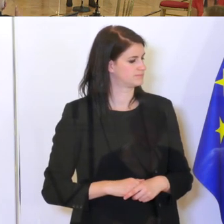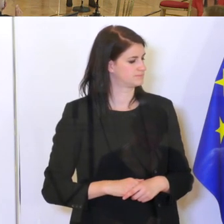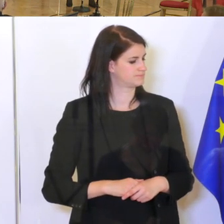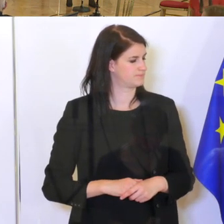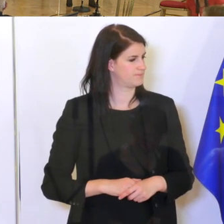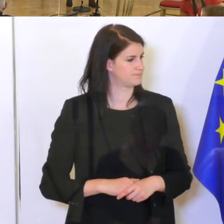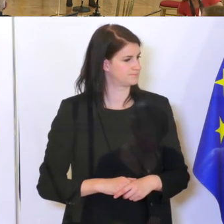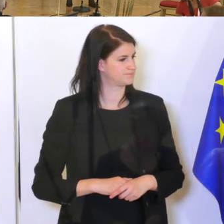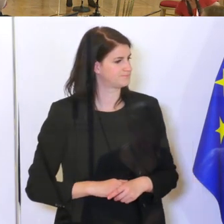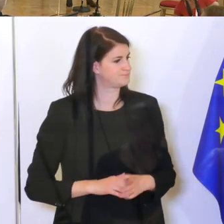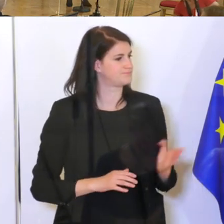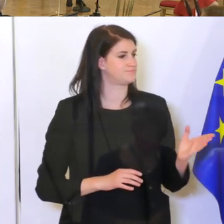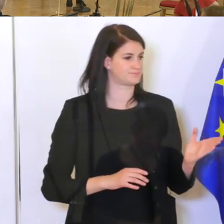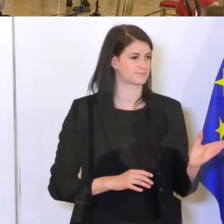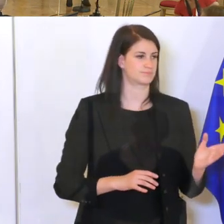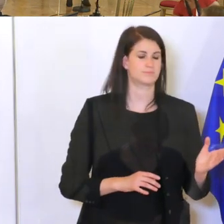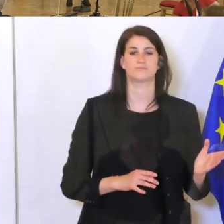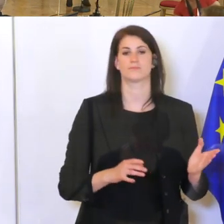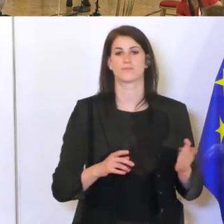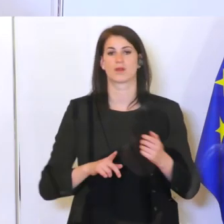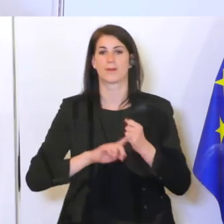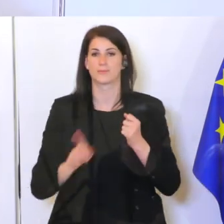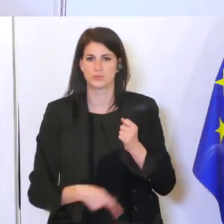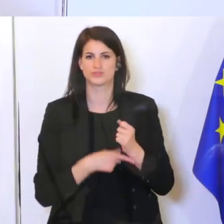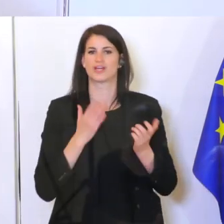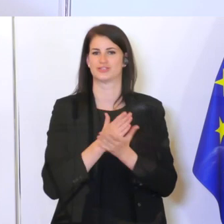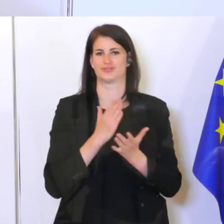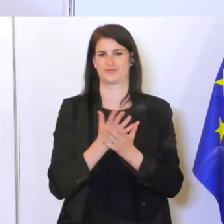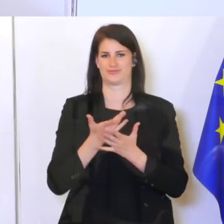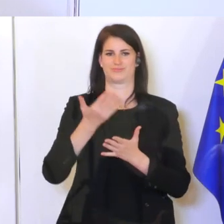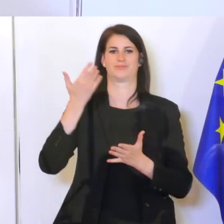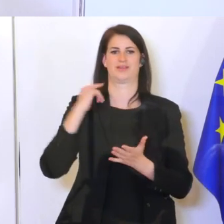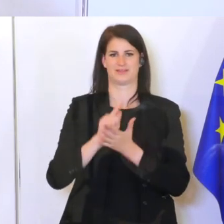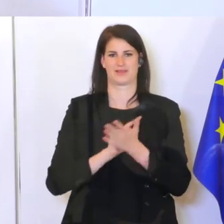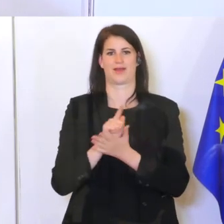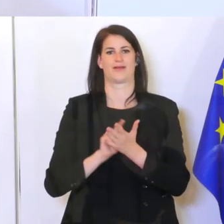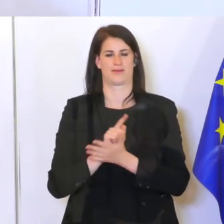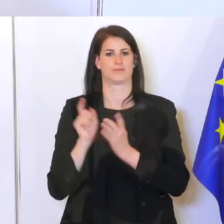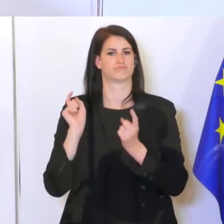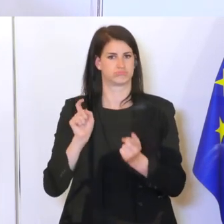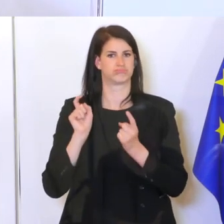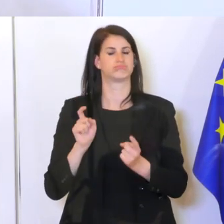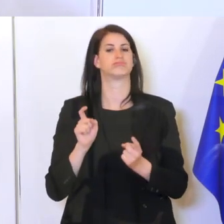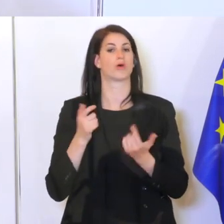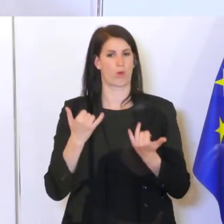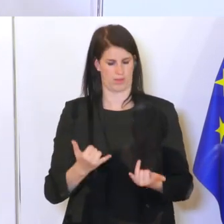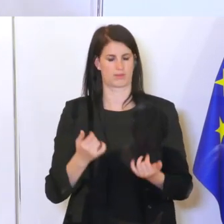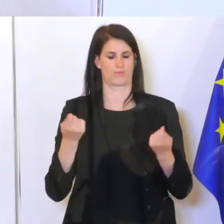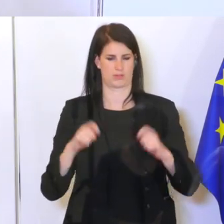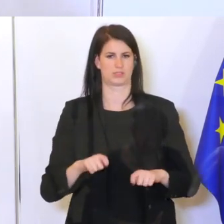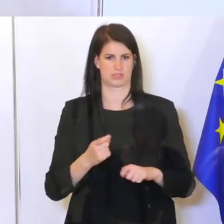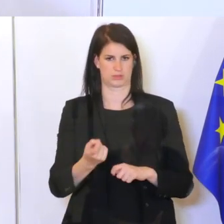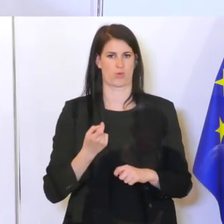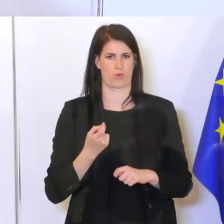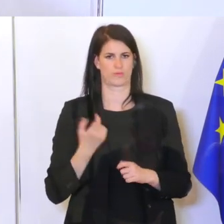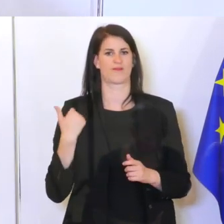Natürlich, das Budget liegt ja seit einiger Zeit auch im Parlament zur Debatte und wird auch heute beschlossen werden, davon gehe ich aus. So wie wir es